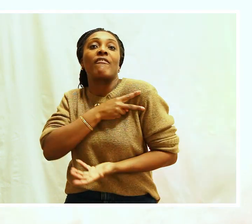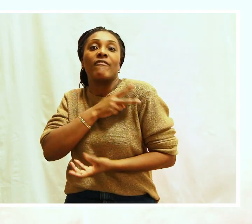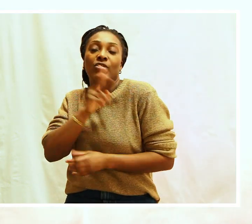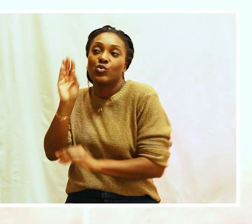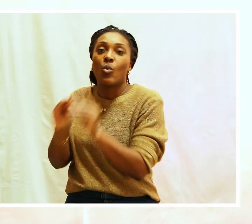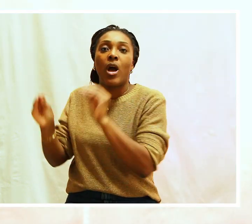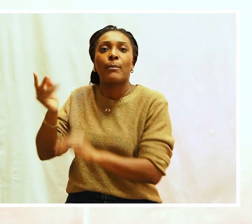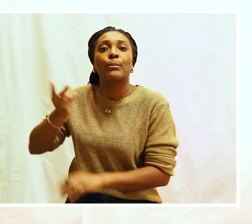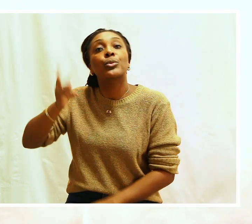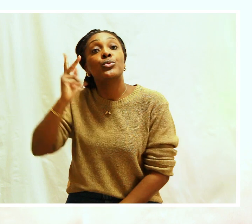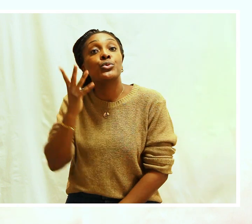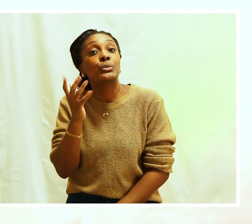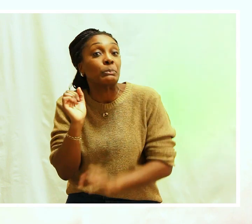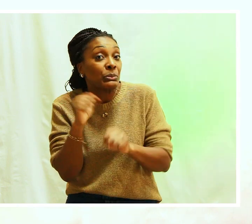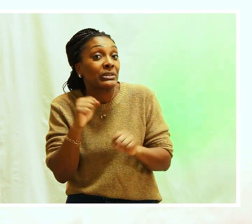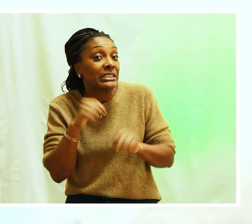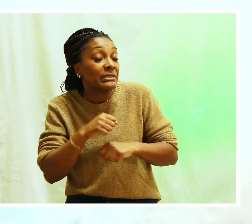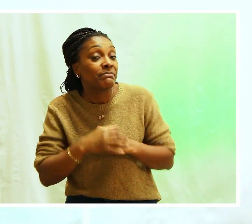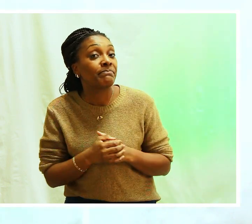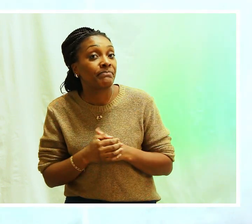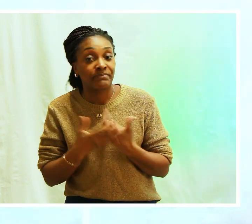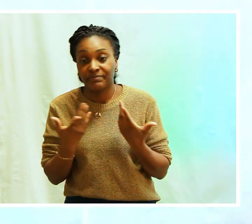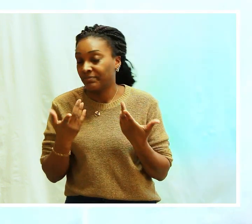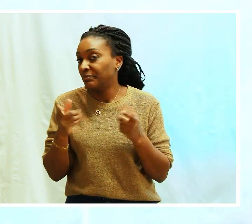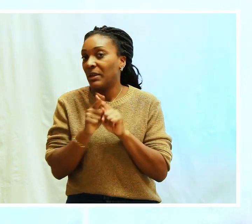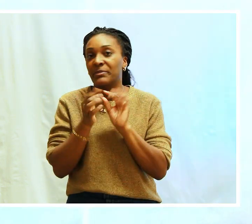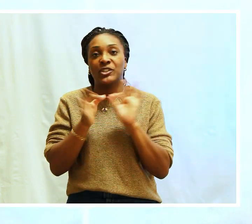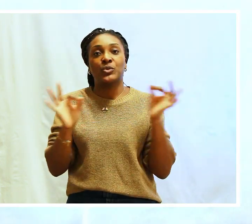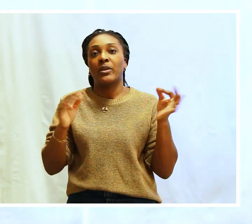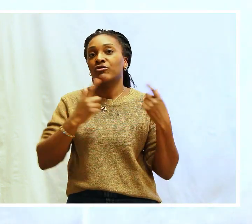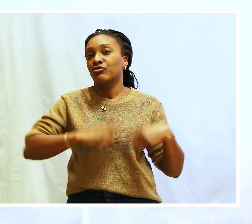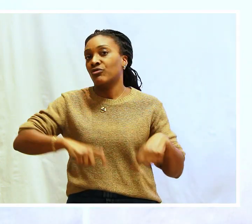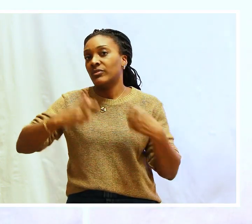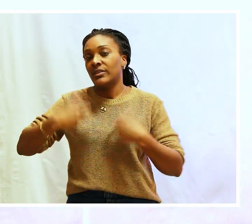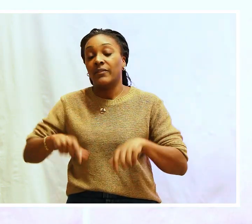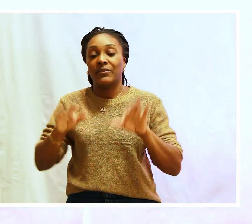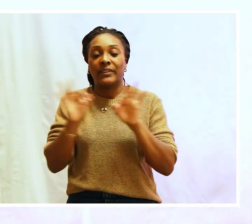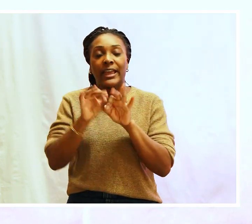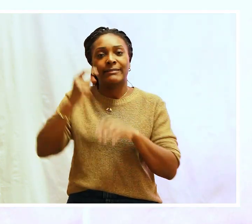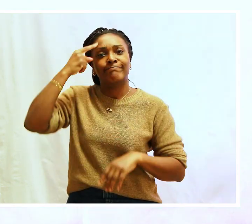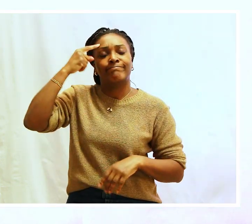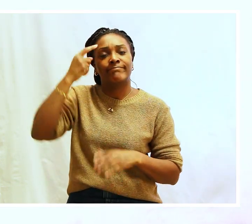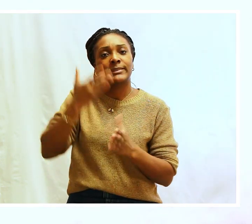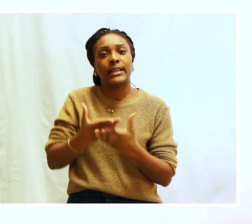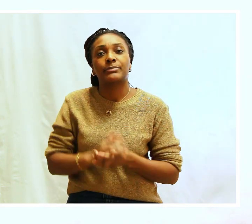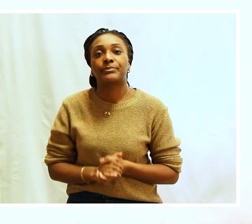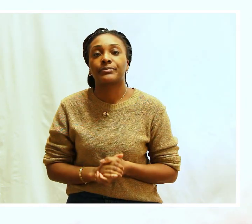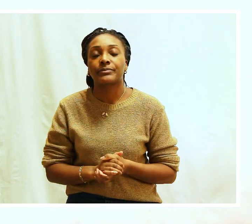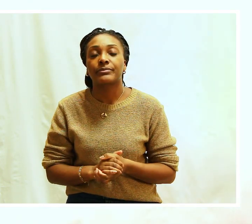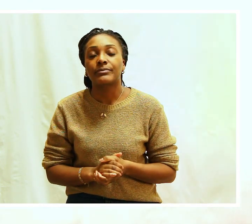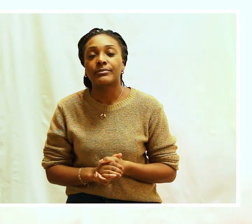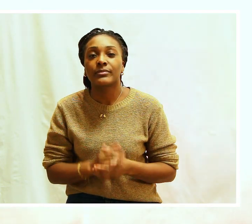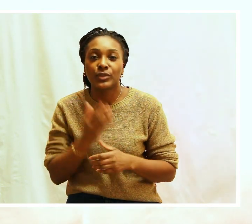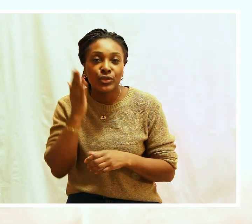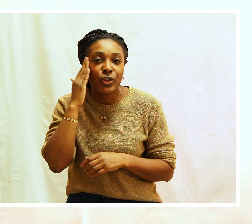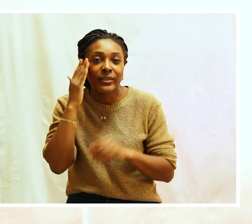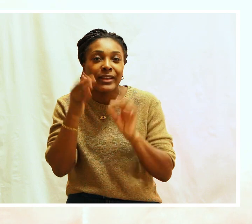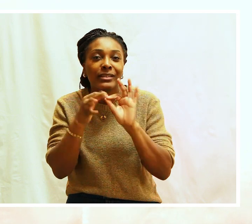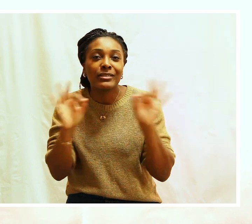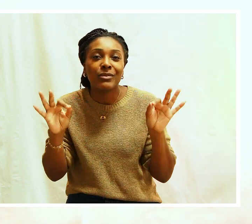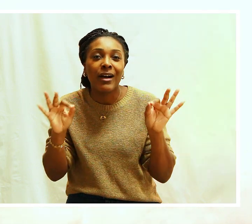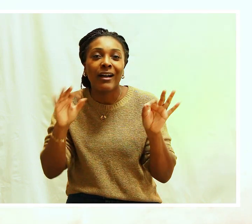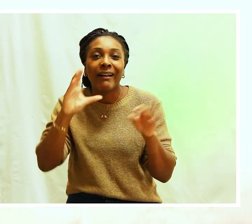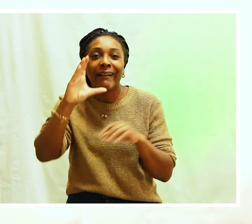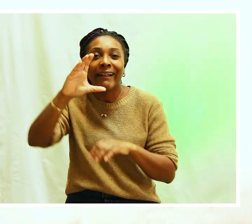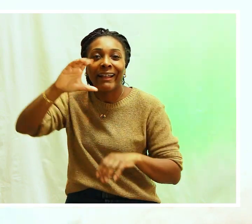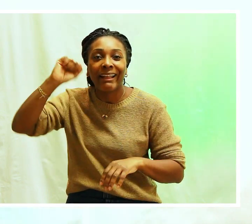toi. Et on voit que, les frères ont le même état d'esprit. On connaît comme exemple l'histoire de Caïn dans